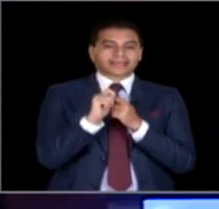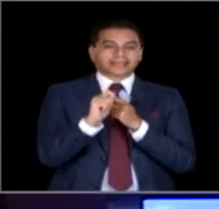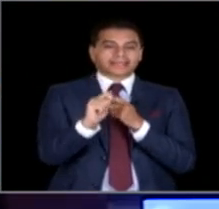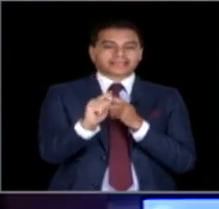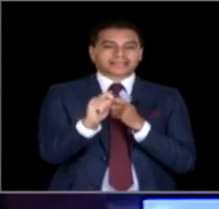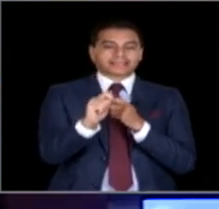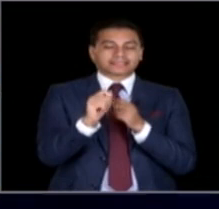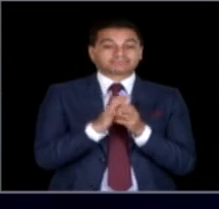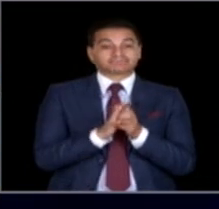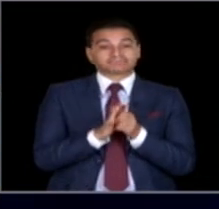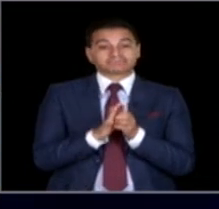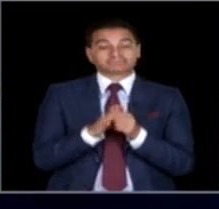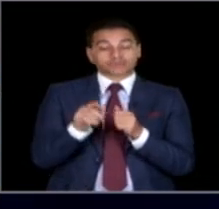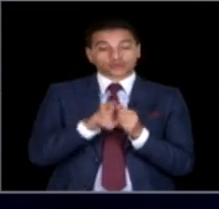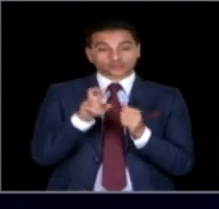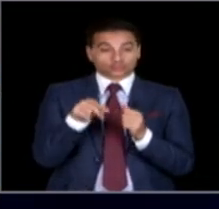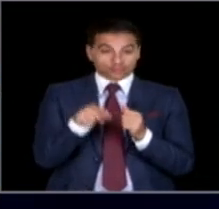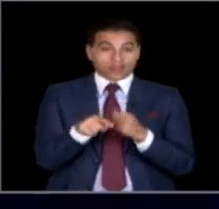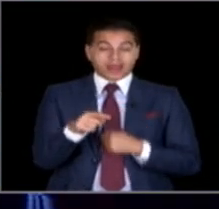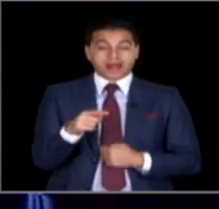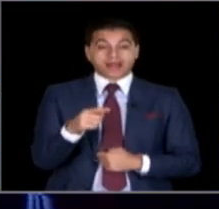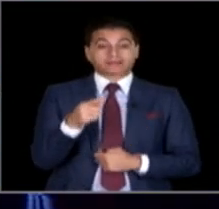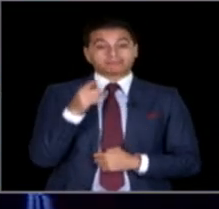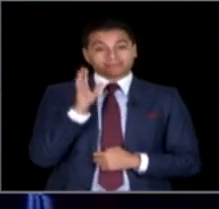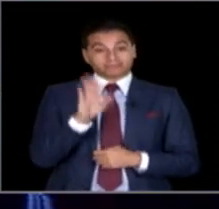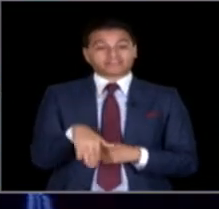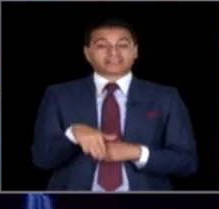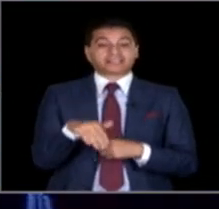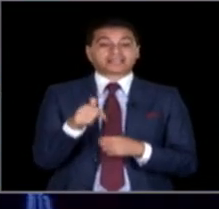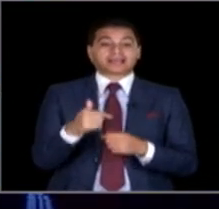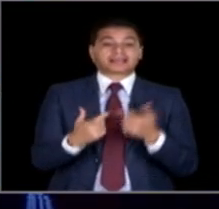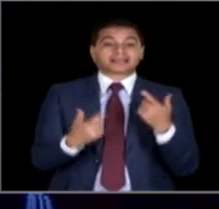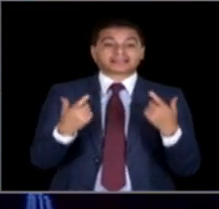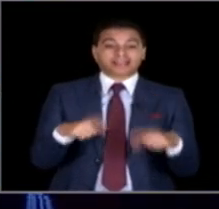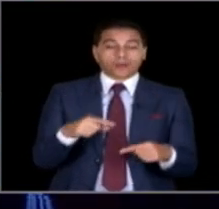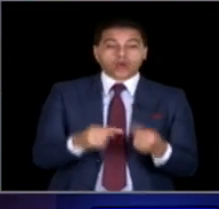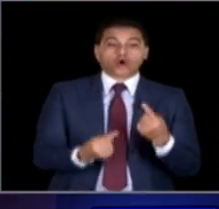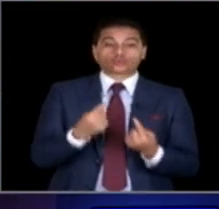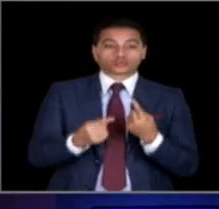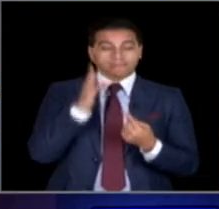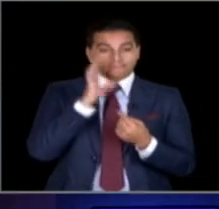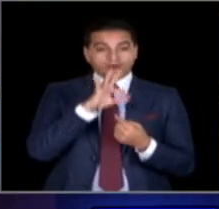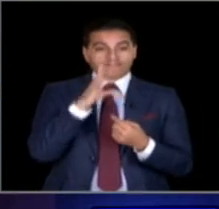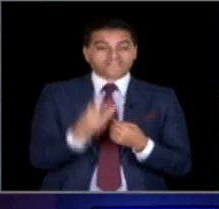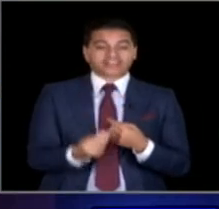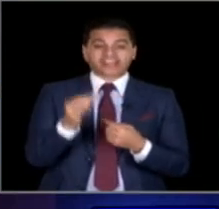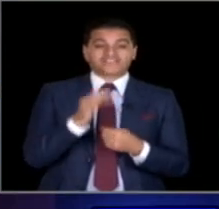إنه سهل، أصلها دولة جزرية وإفريقيا، مش